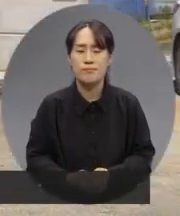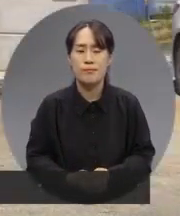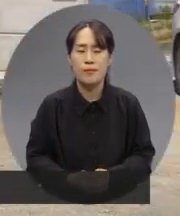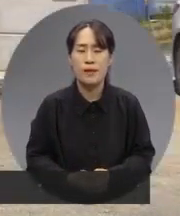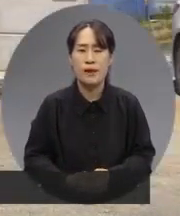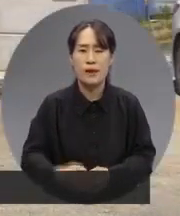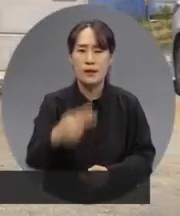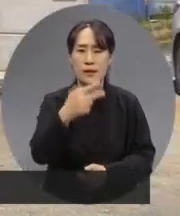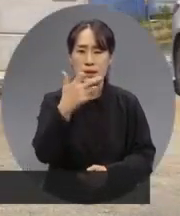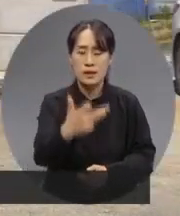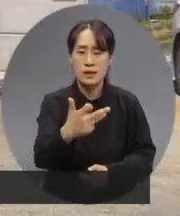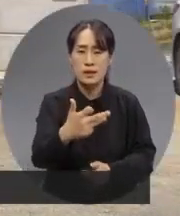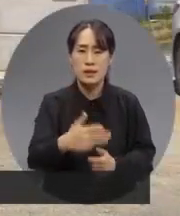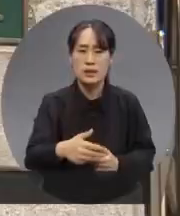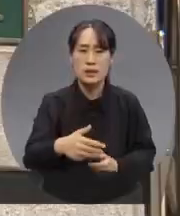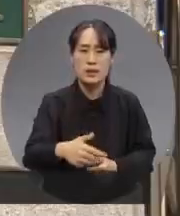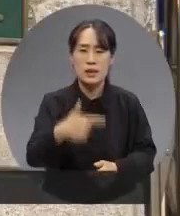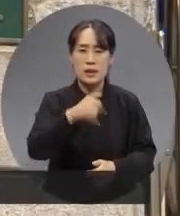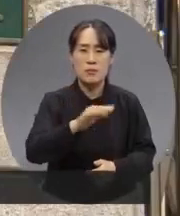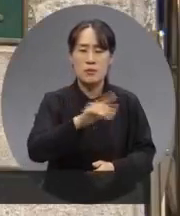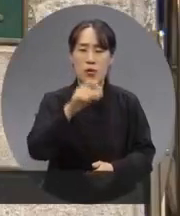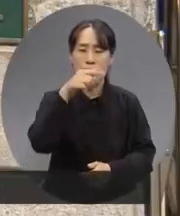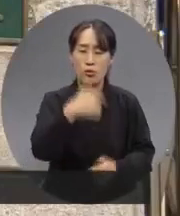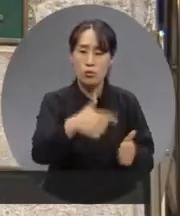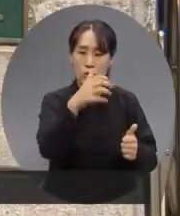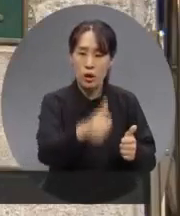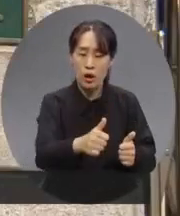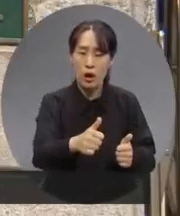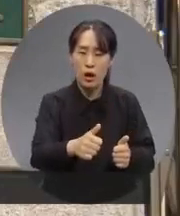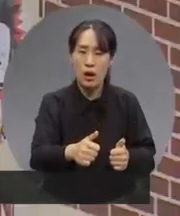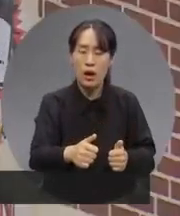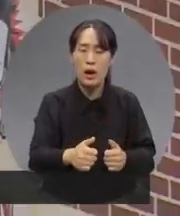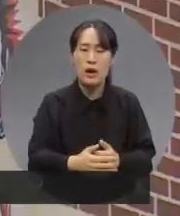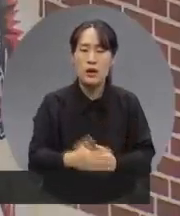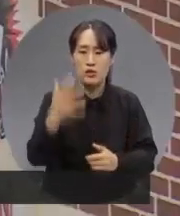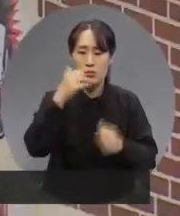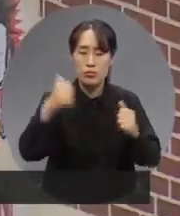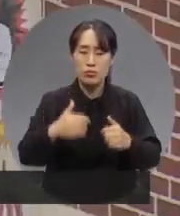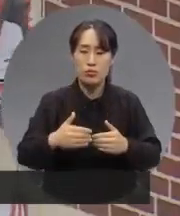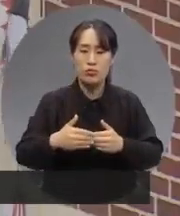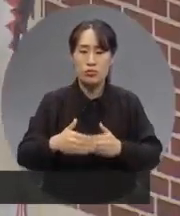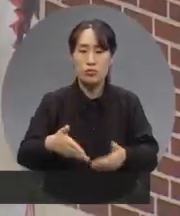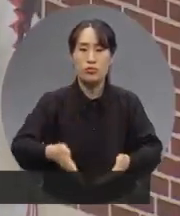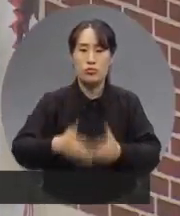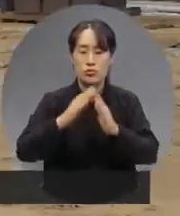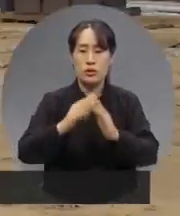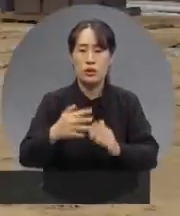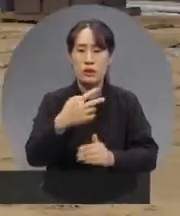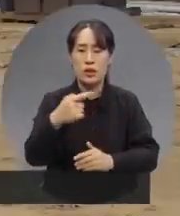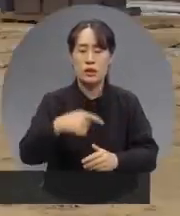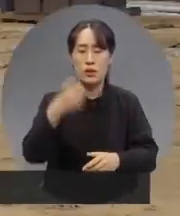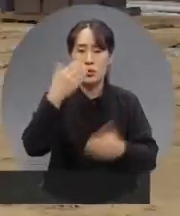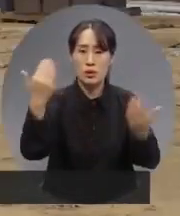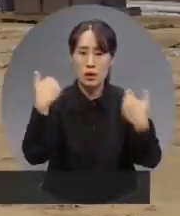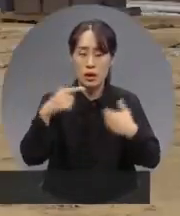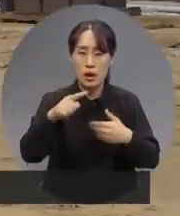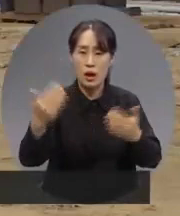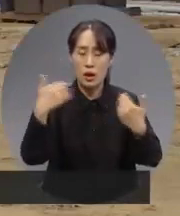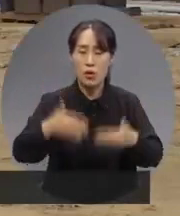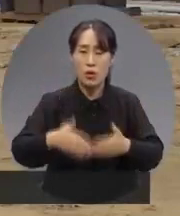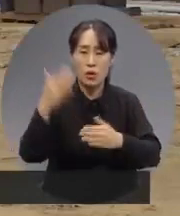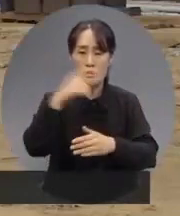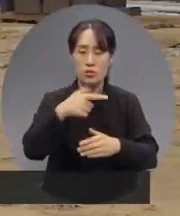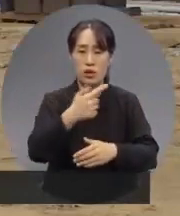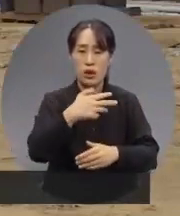지난 2018년 김병우 전 교육감 시절 충북 3대 대안학교 중 하나로 추진된 단재고등학교. 학교가 들어설 옛